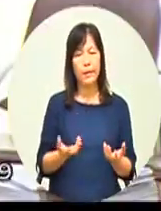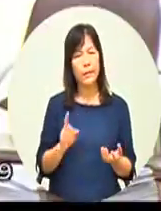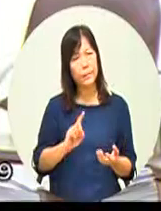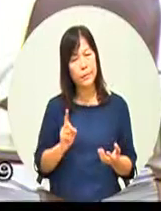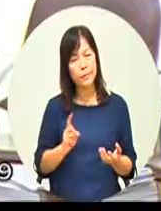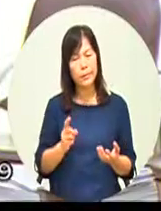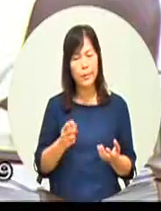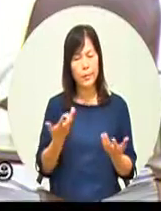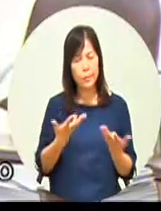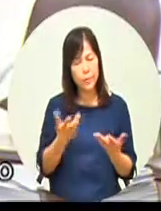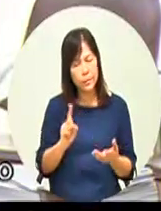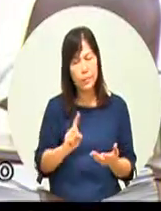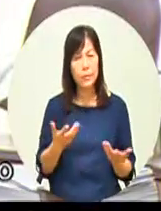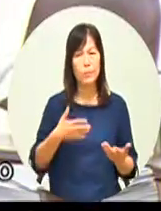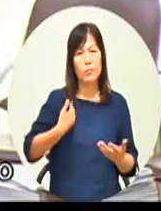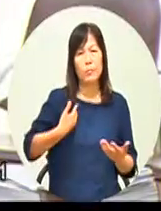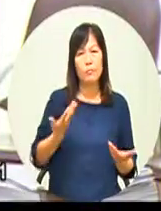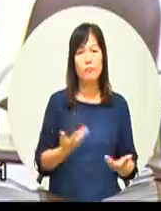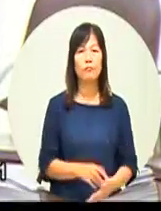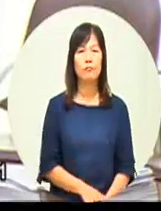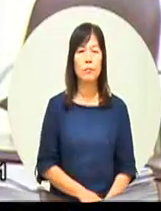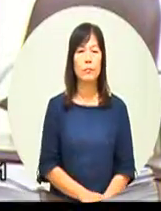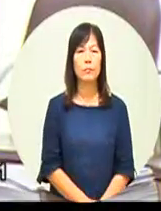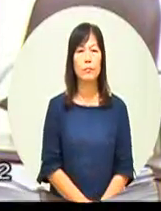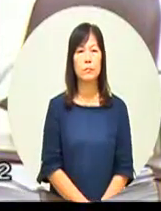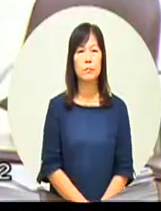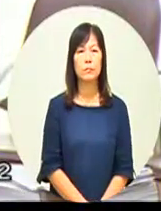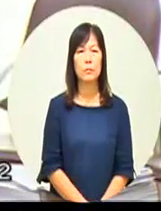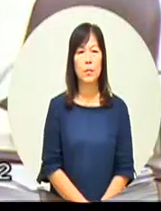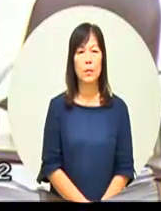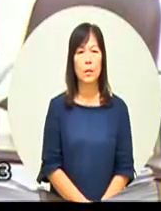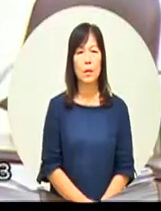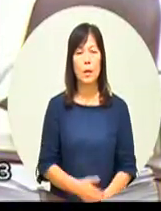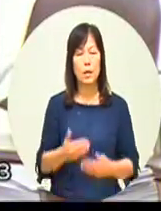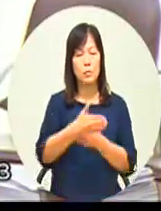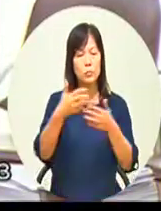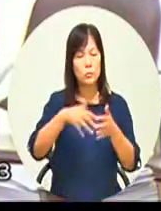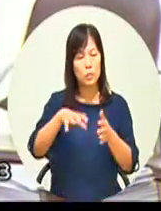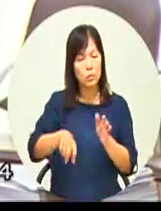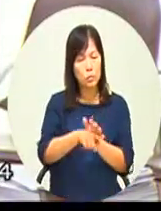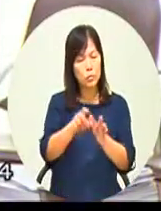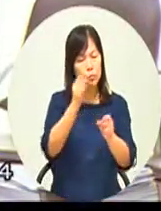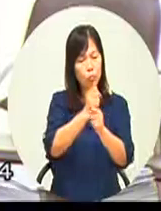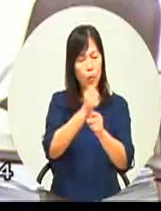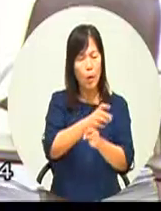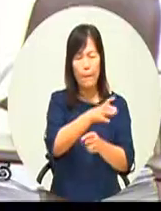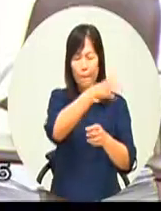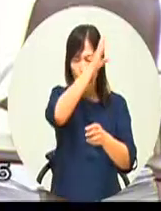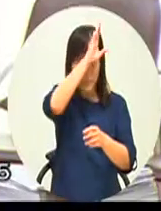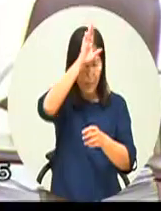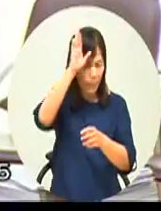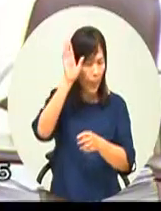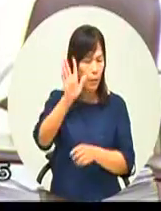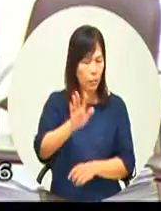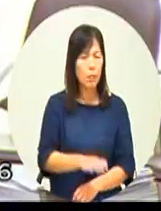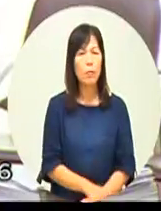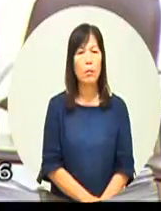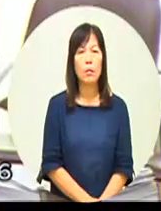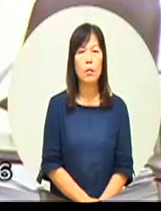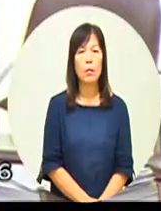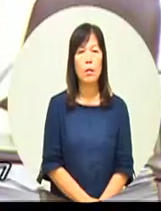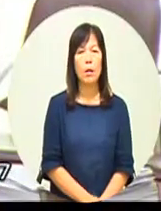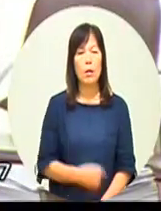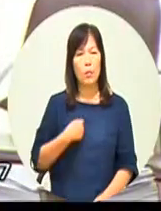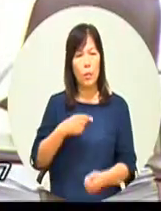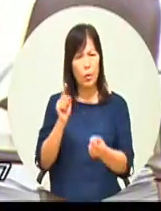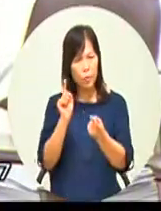出在什么地方啊？交通局，你们的业务非常的繁重，办事也对